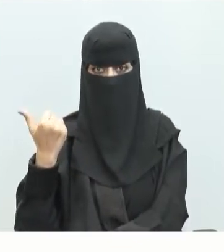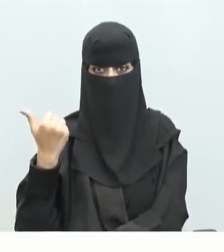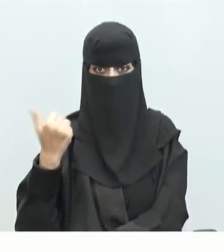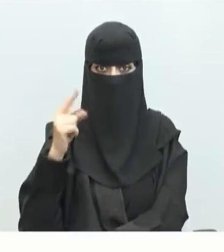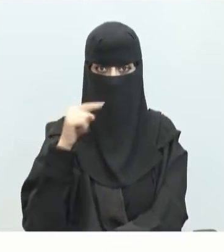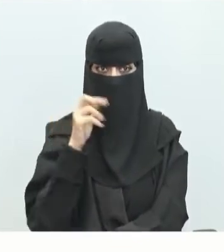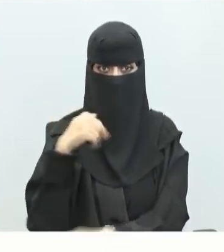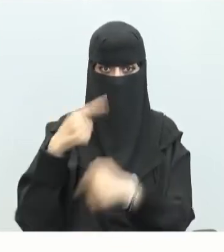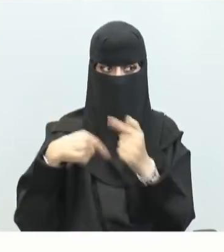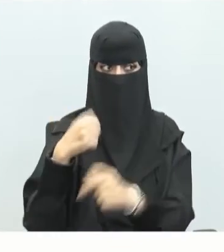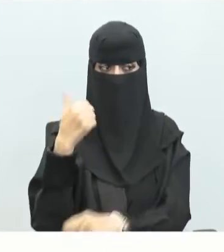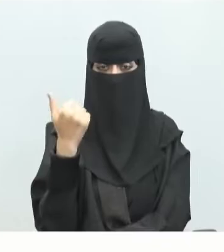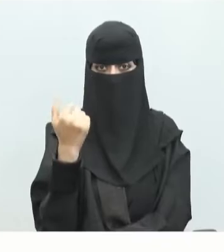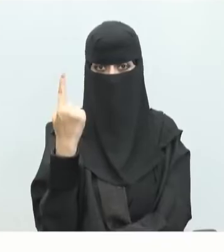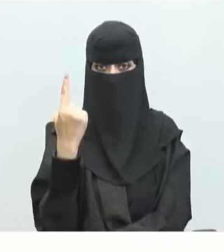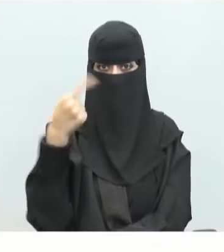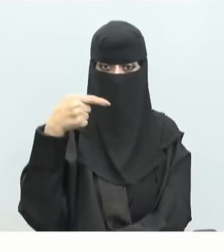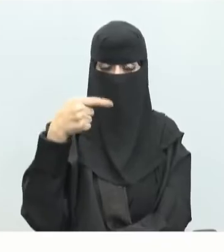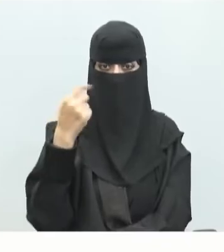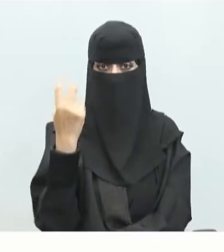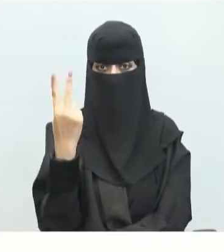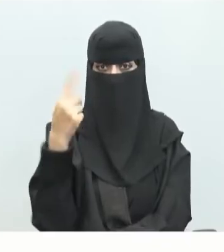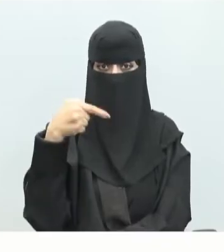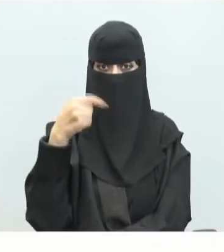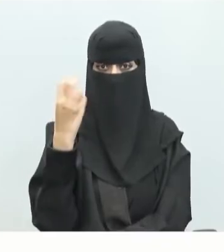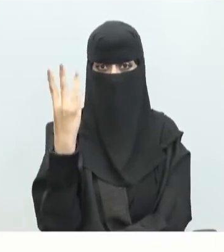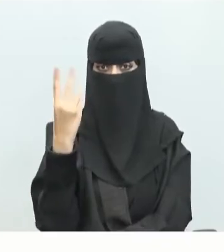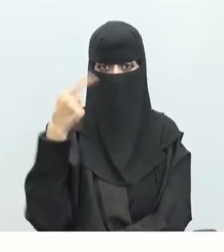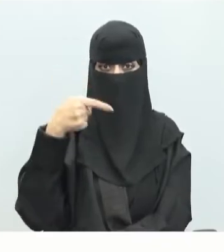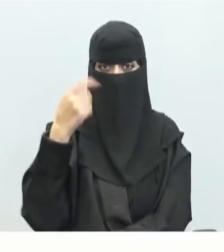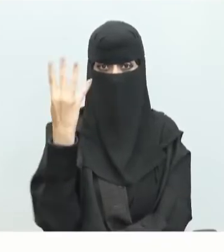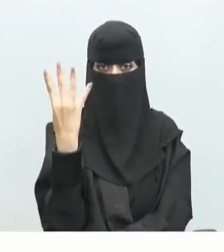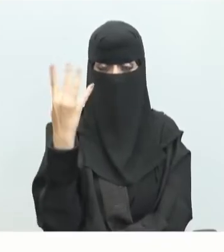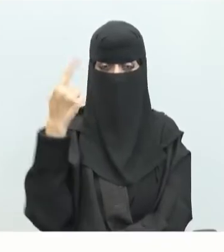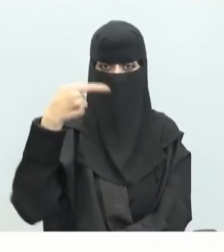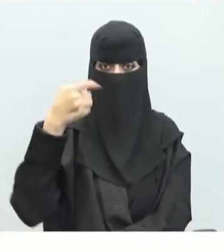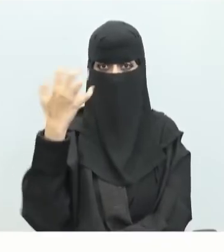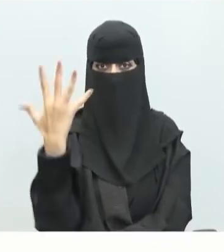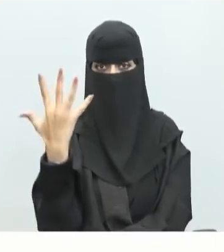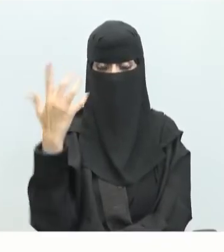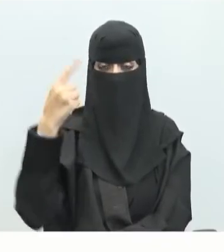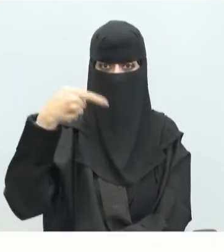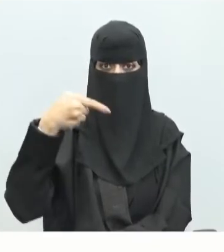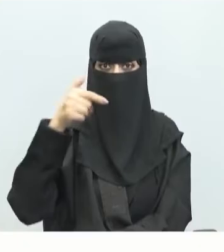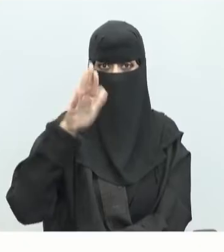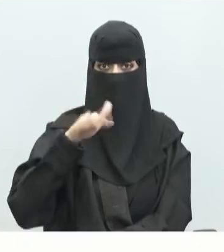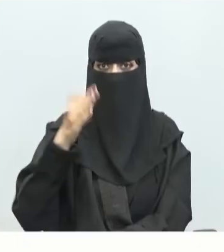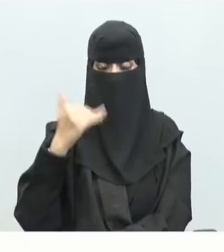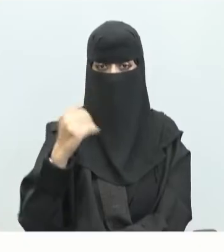نعد مع بعض 10 11 12 13 14 15